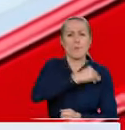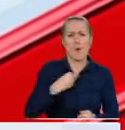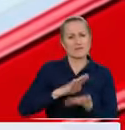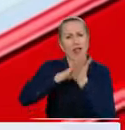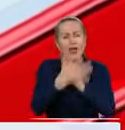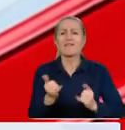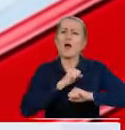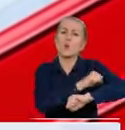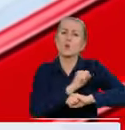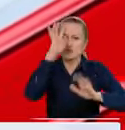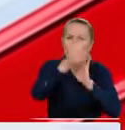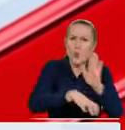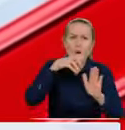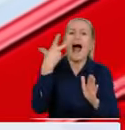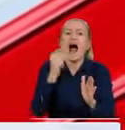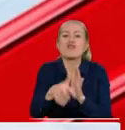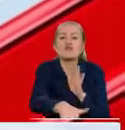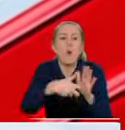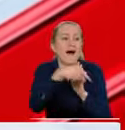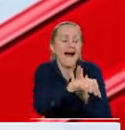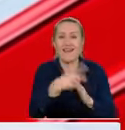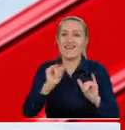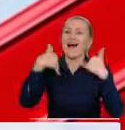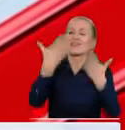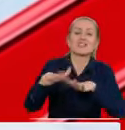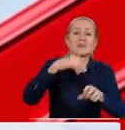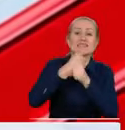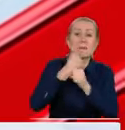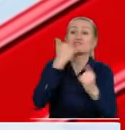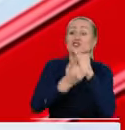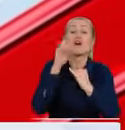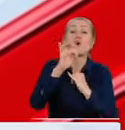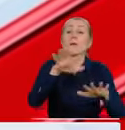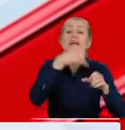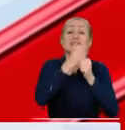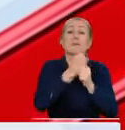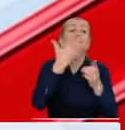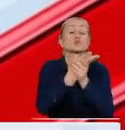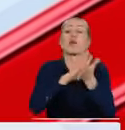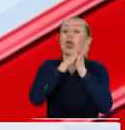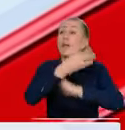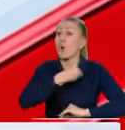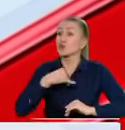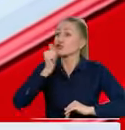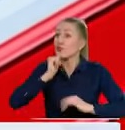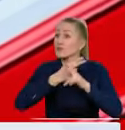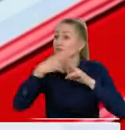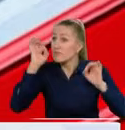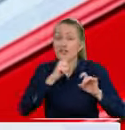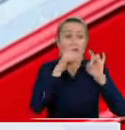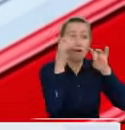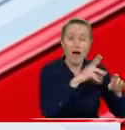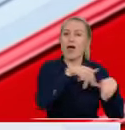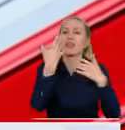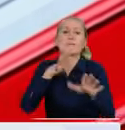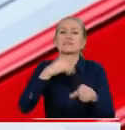chronić górników, a nie kopalnie, zapewnić im miejsca pracy, kiedy swoje miejsca pracy ze względu na zieloną transformację będą tracić. To są zadania